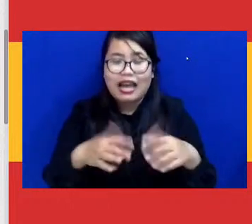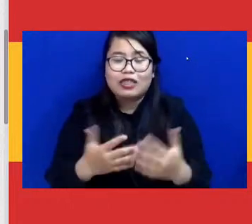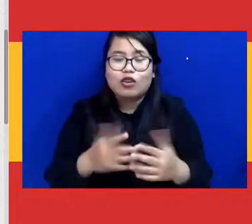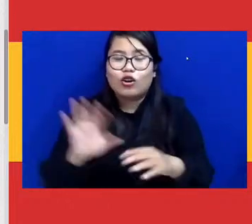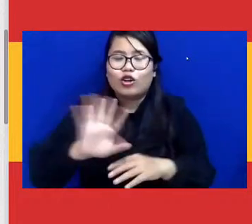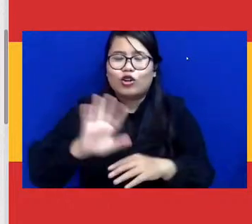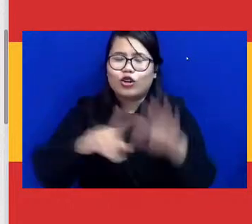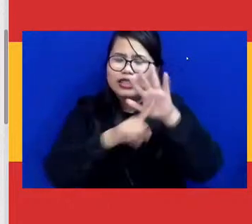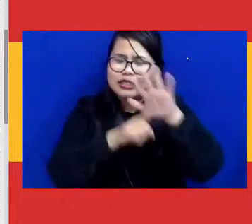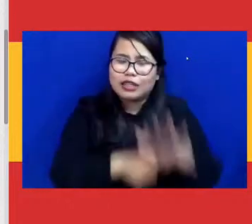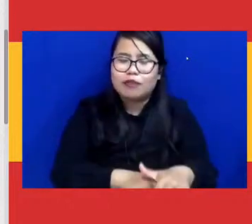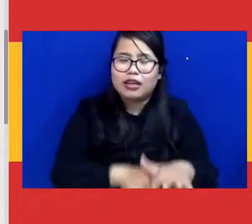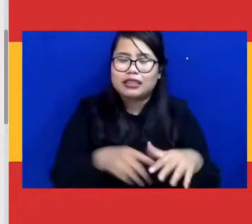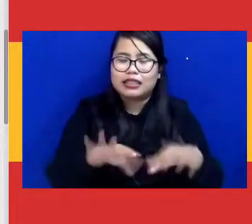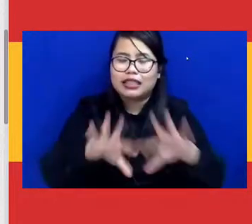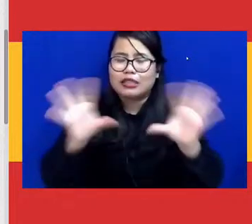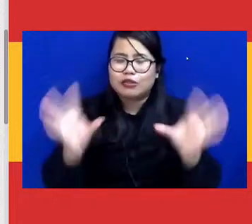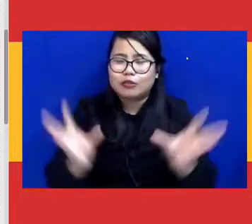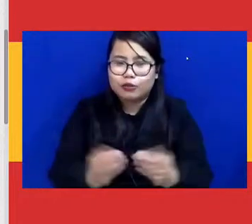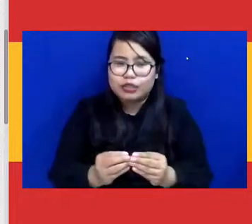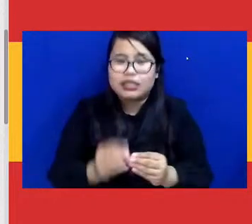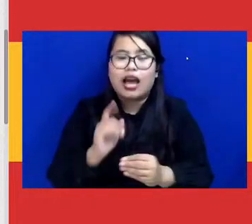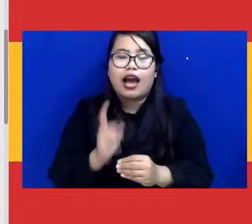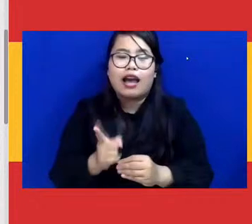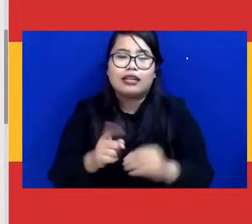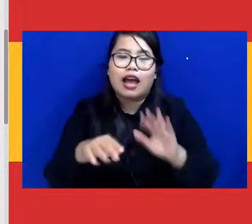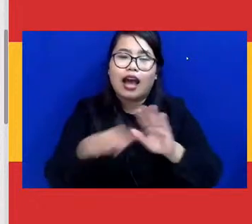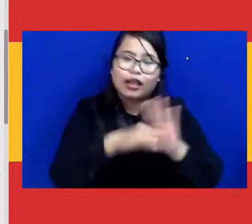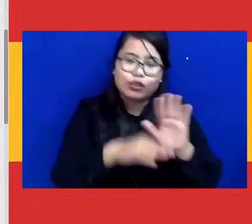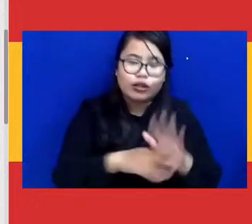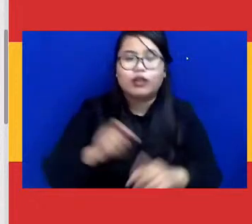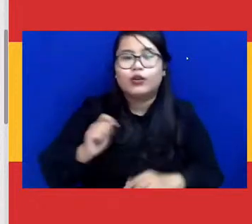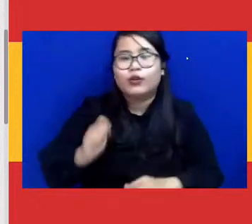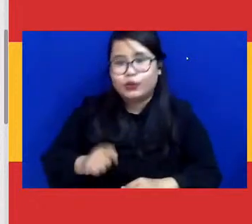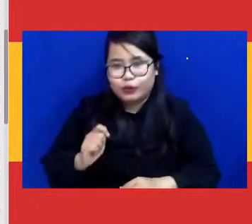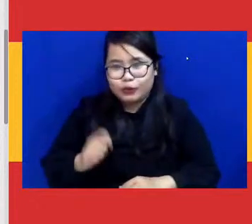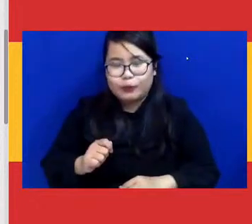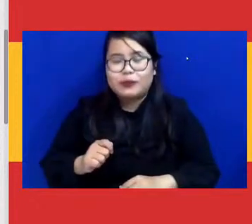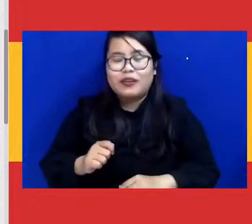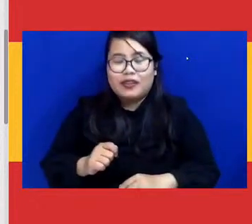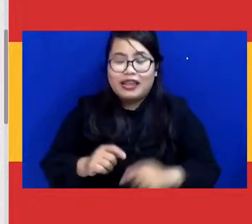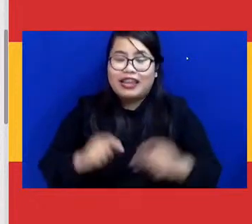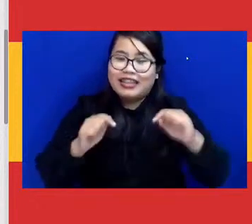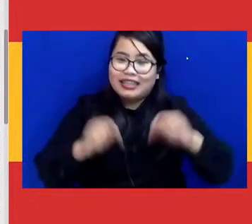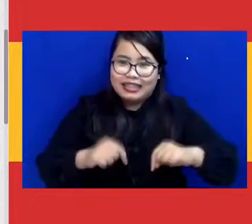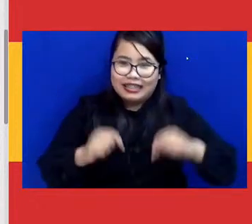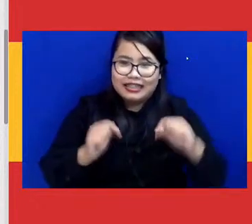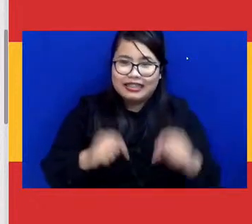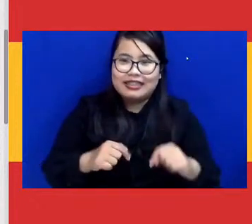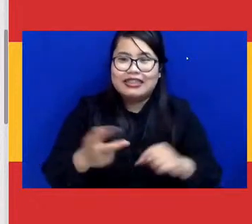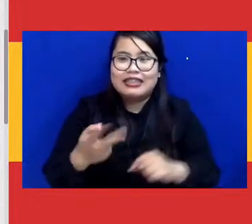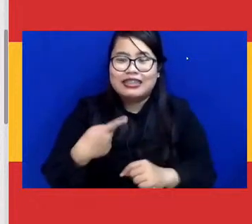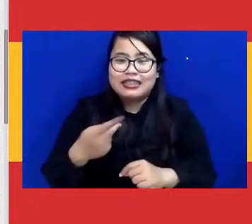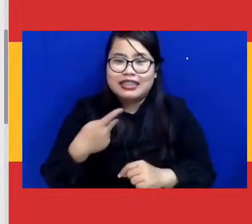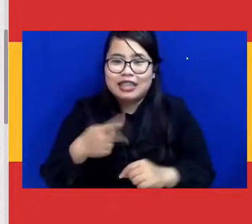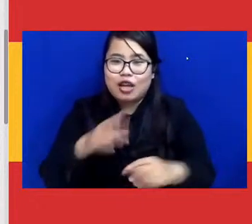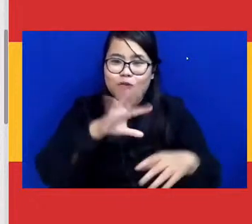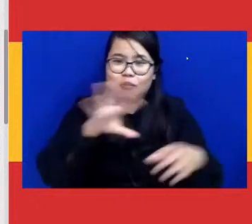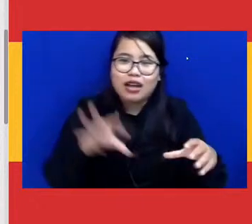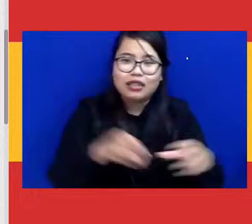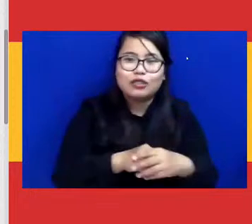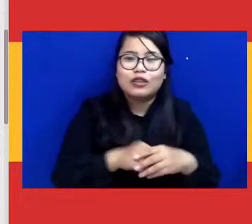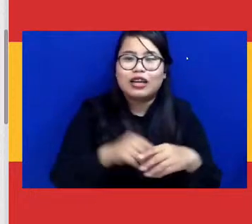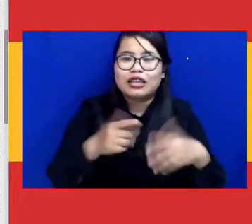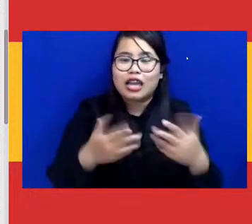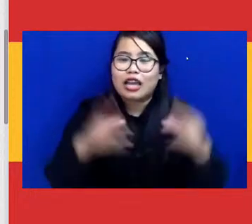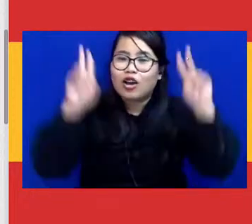non-diskriminasi, inklusi, dan ada aturan hukum. Nah, ini kita masukkan ke dalam